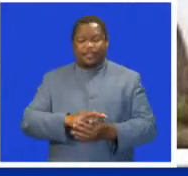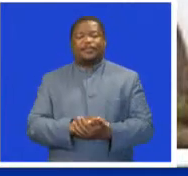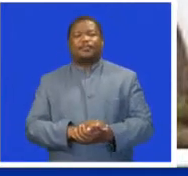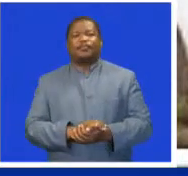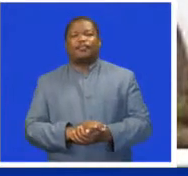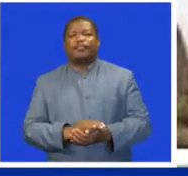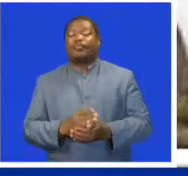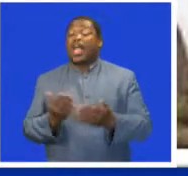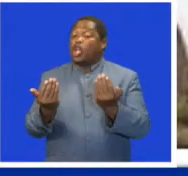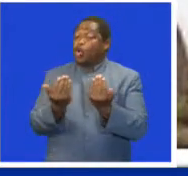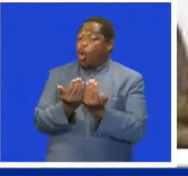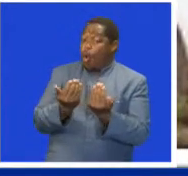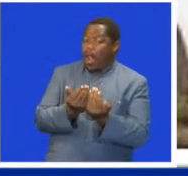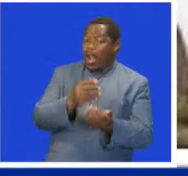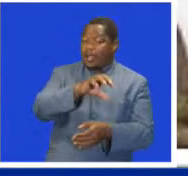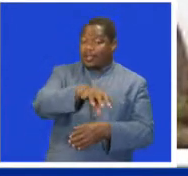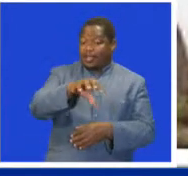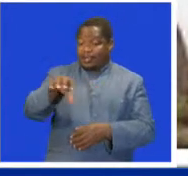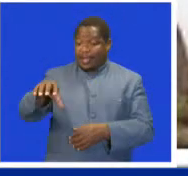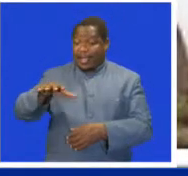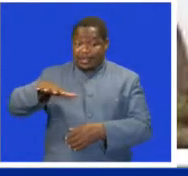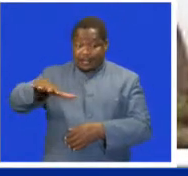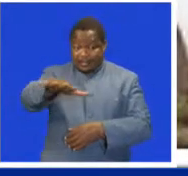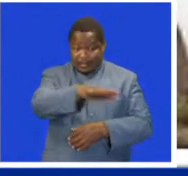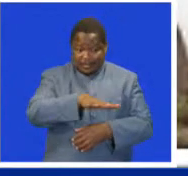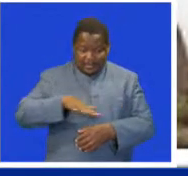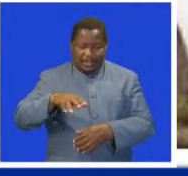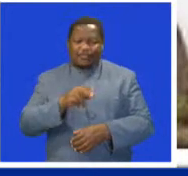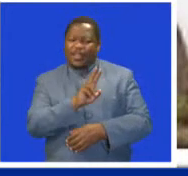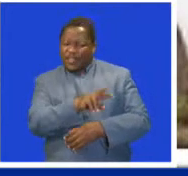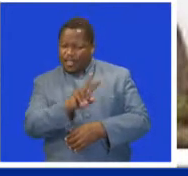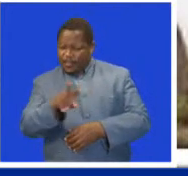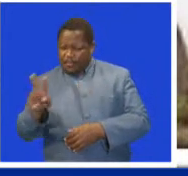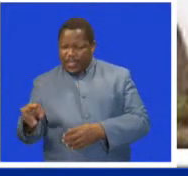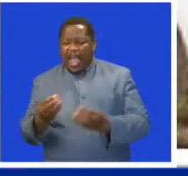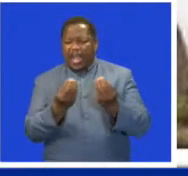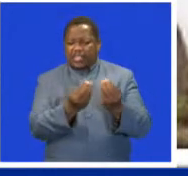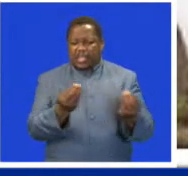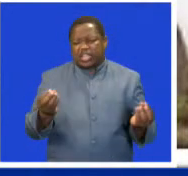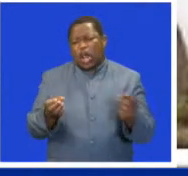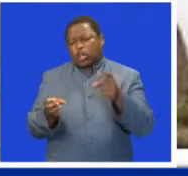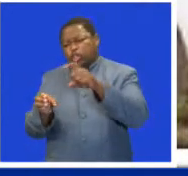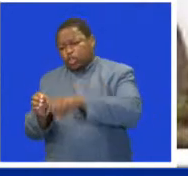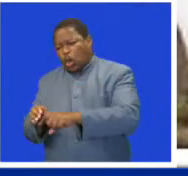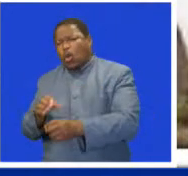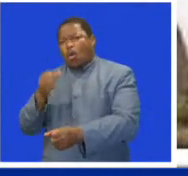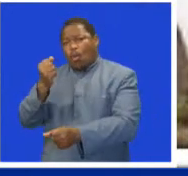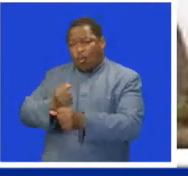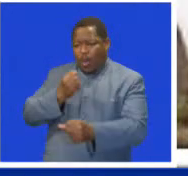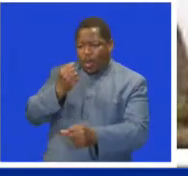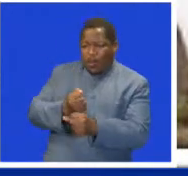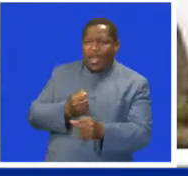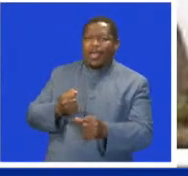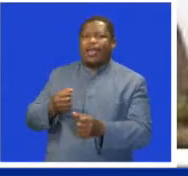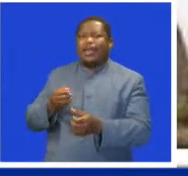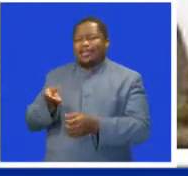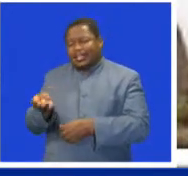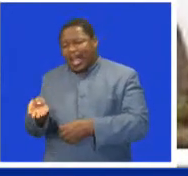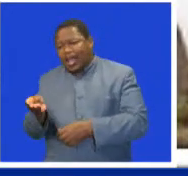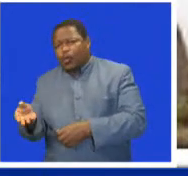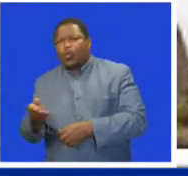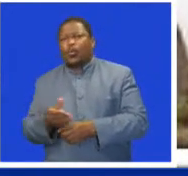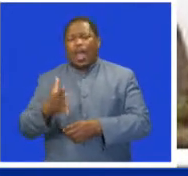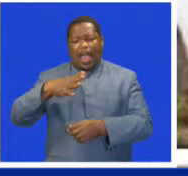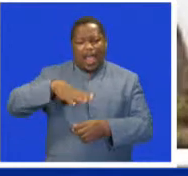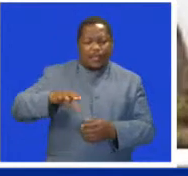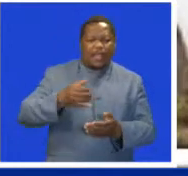Singamaphoyisa siyakuthatha kufanele sikusebente ngendlela yakhona lapho kumele kuboshwe khona abantu